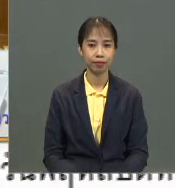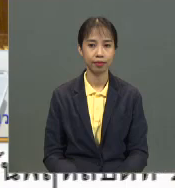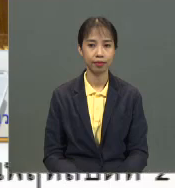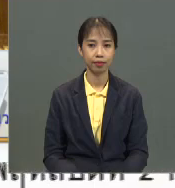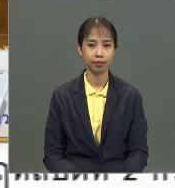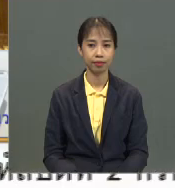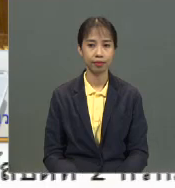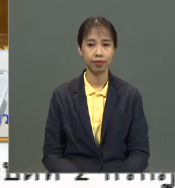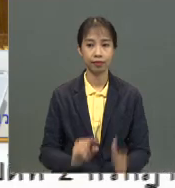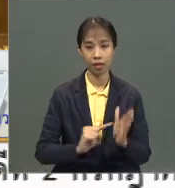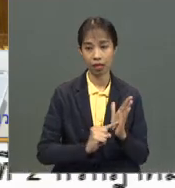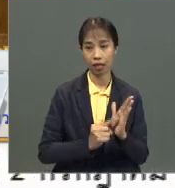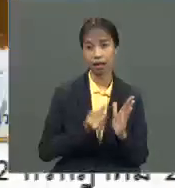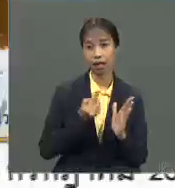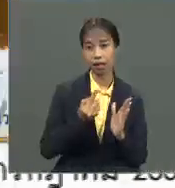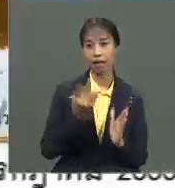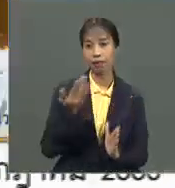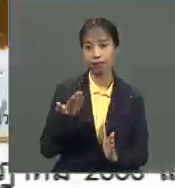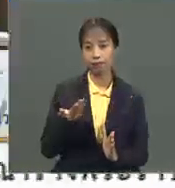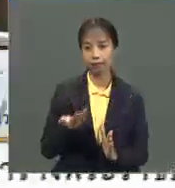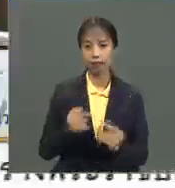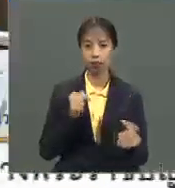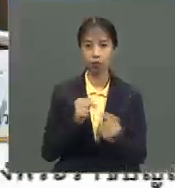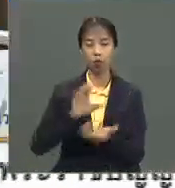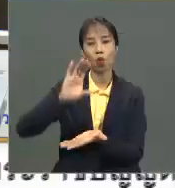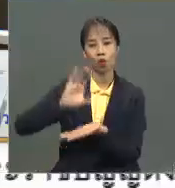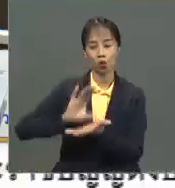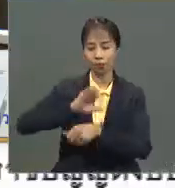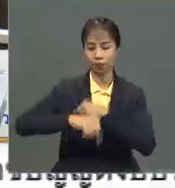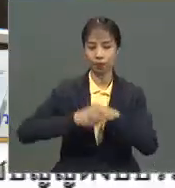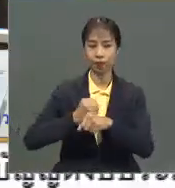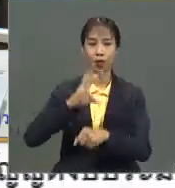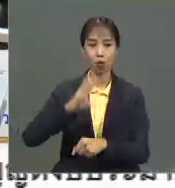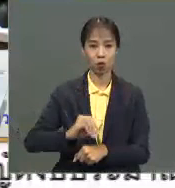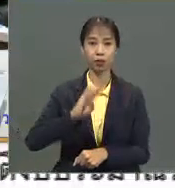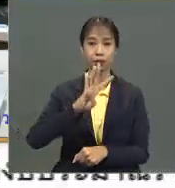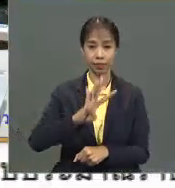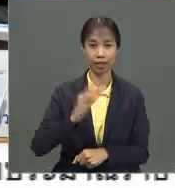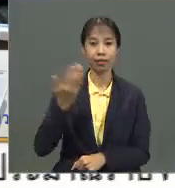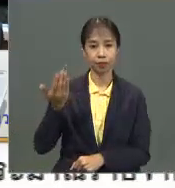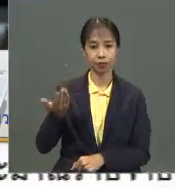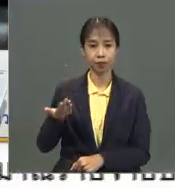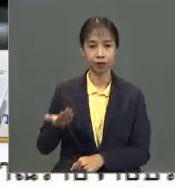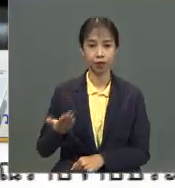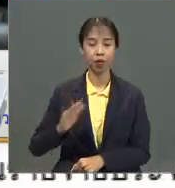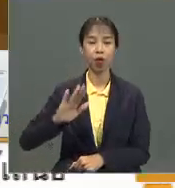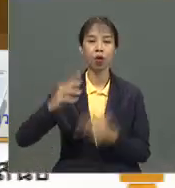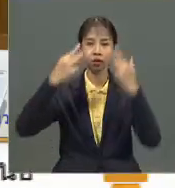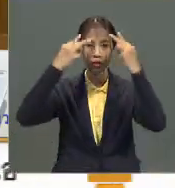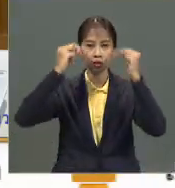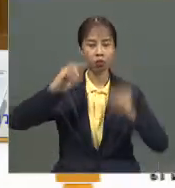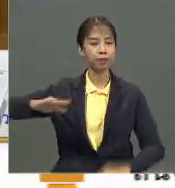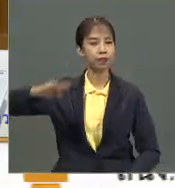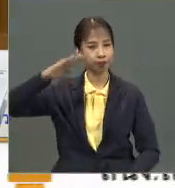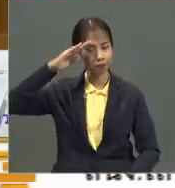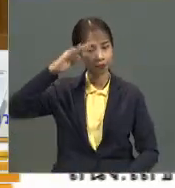เริ่มต้นด้วยการแถลงชี้แจงรายละเอียดของร่างงบประมาณปี2564ต่อสภาผู้แทนราษฎรของพลเอกประยุทธ์จันทร์โอชานาย